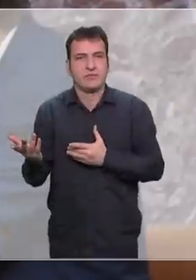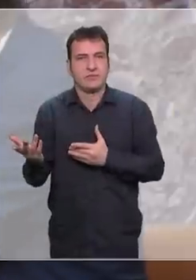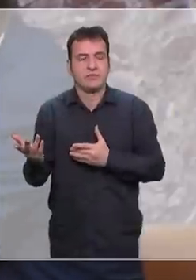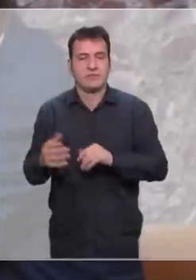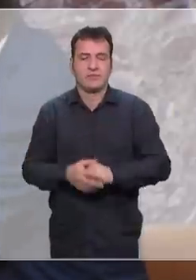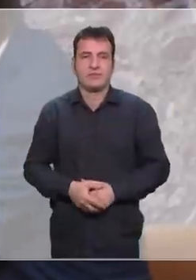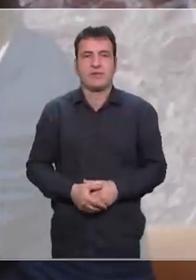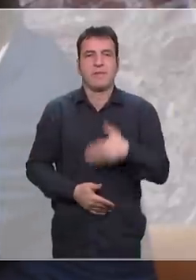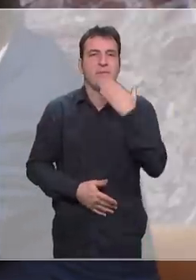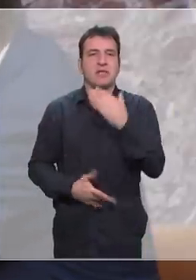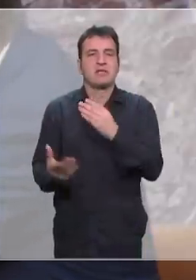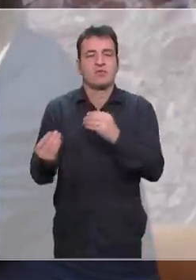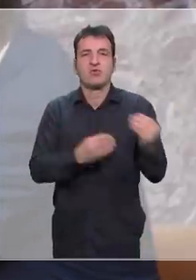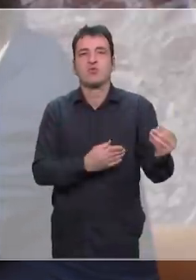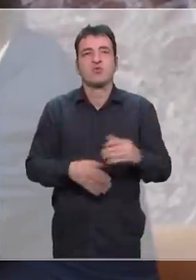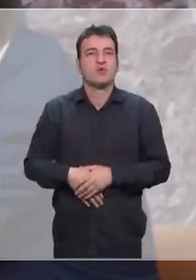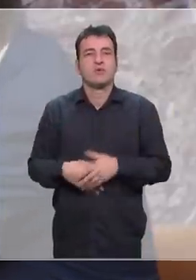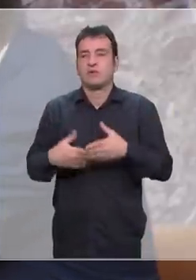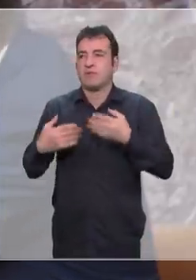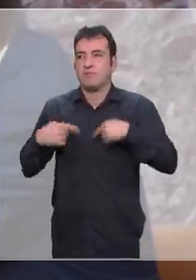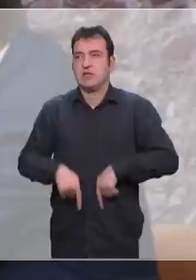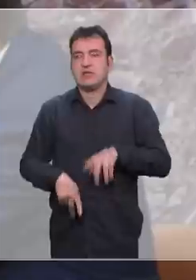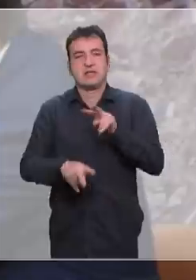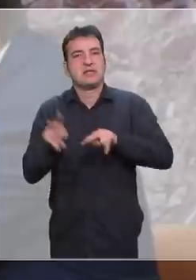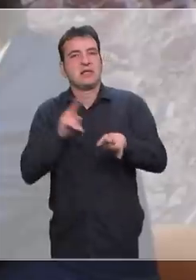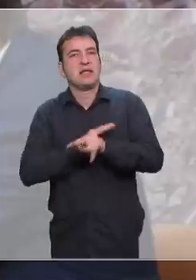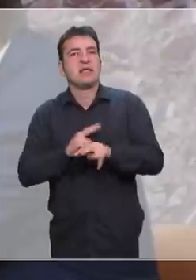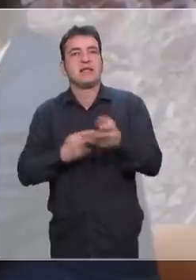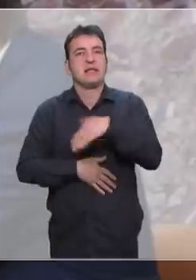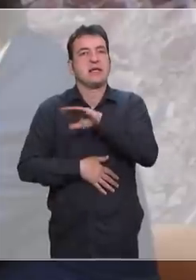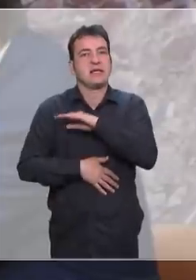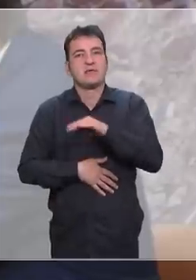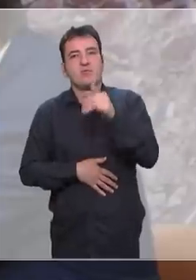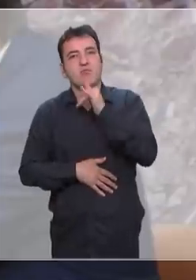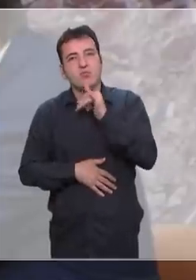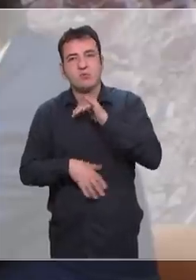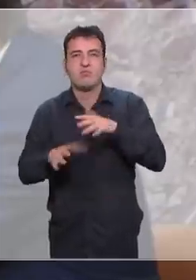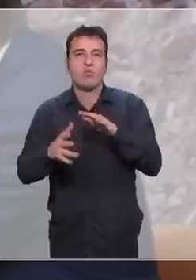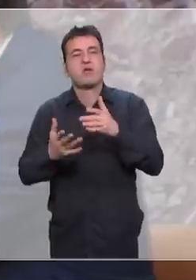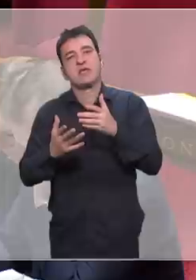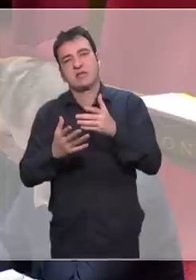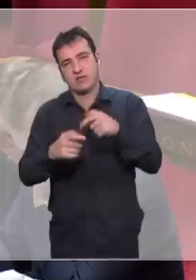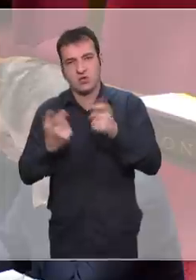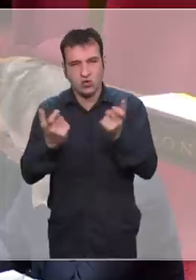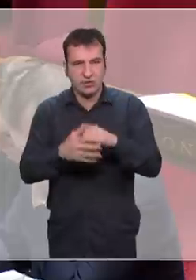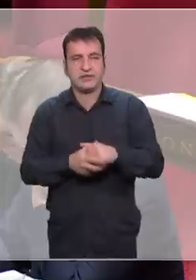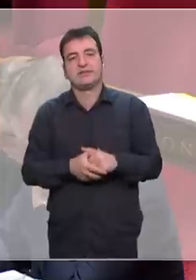La parole est à Madame Olivia Grégoire, ministre déléguée chargée des petites et moyennes entreprises, du commerce, de l'artisanat et du tourisme.